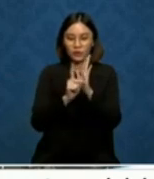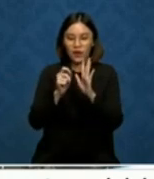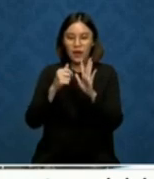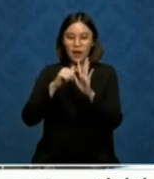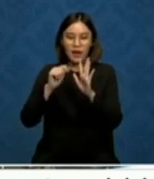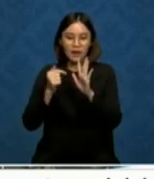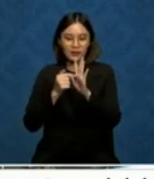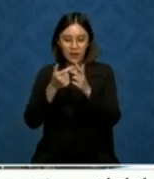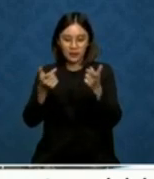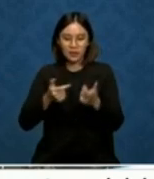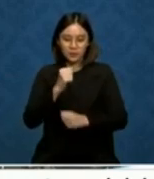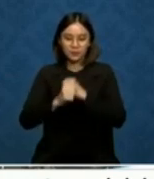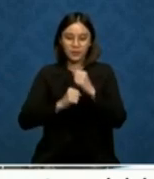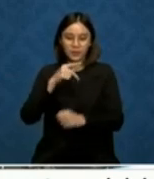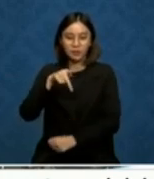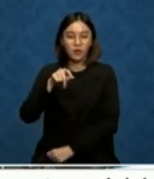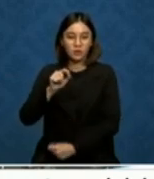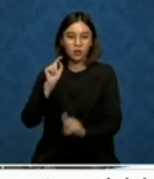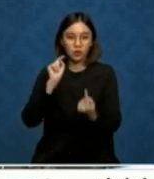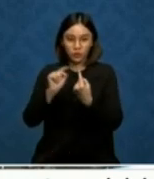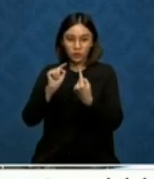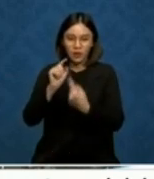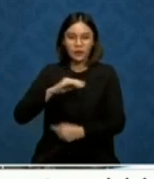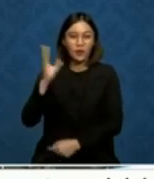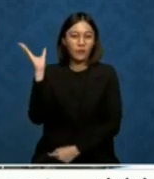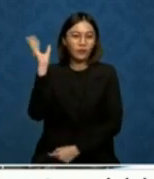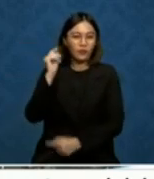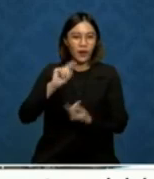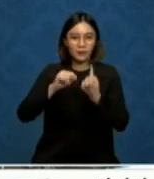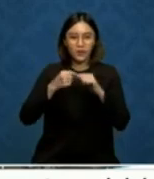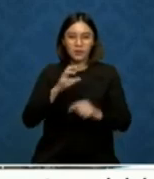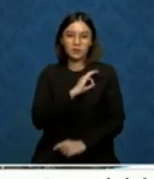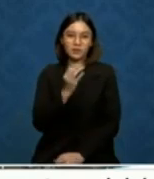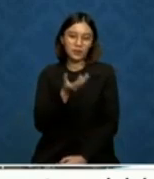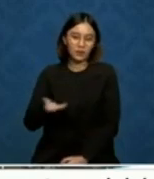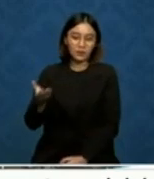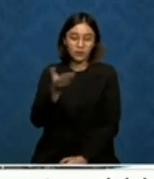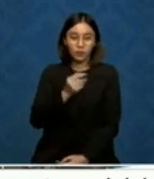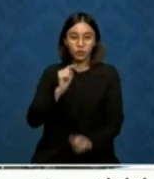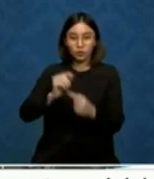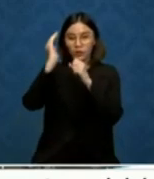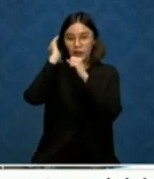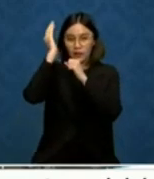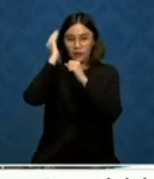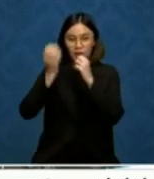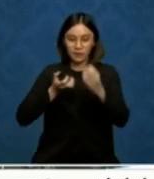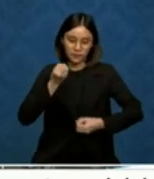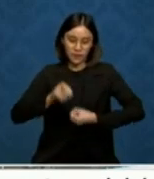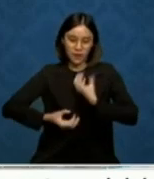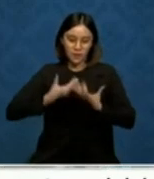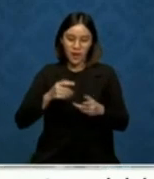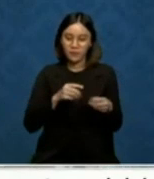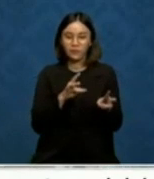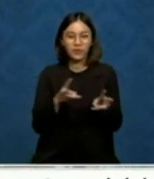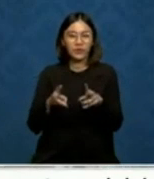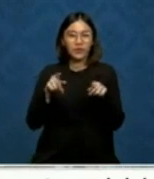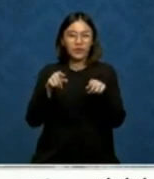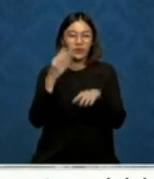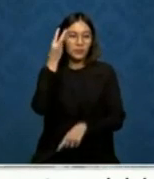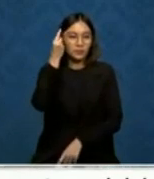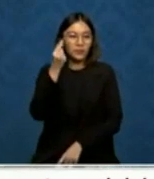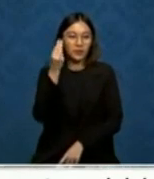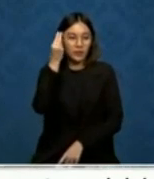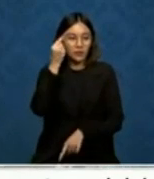ฉบับที่พ.ศ.นะครับซึ่งจากการที่ได้ฟังเพื่อนสมาชิกนะครับซึ่งก็อภิปรายนะครับไปในแนวทางเดียวกันที่ว่า